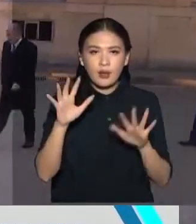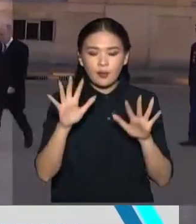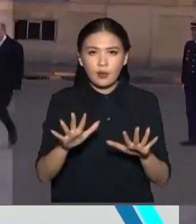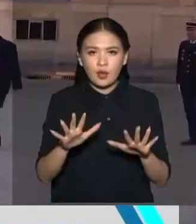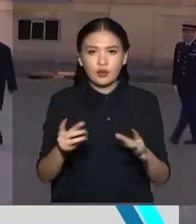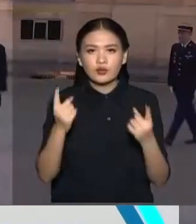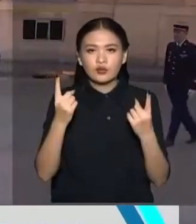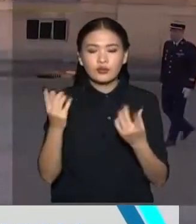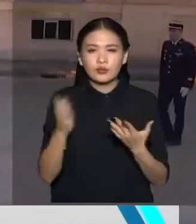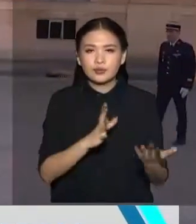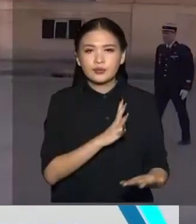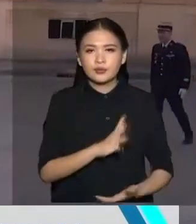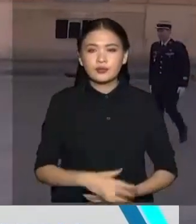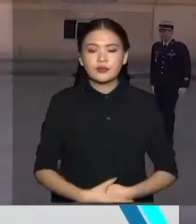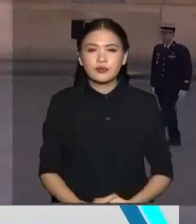қарсы алды.